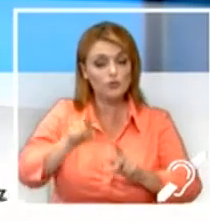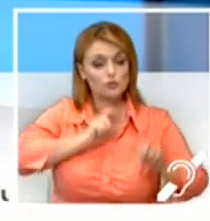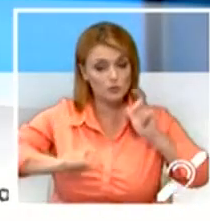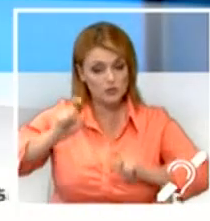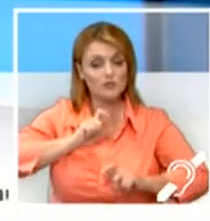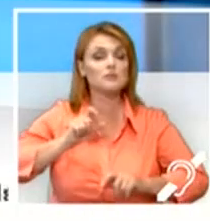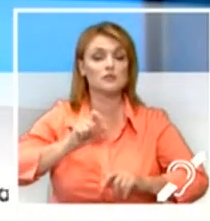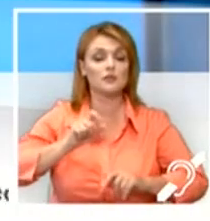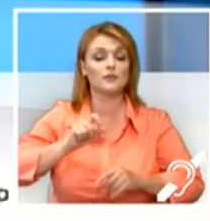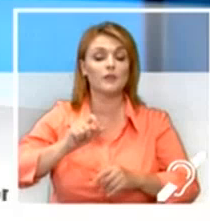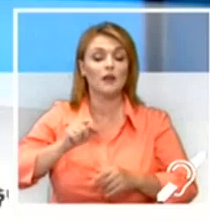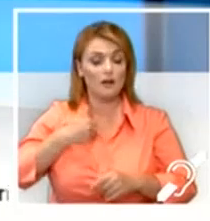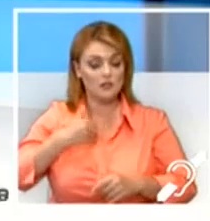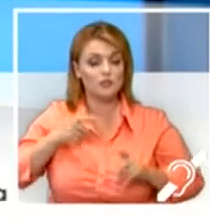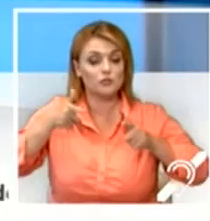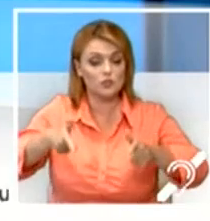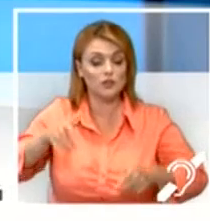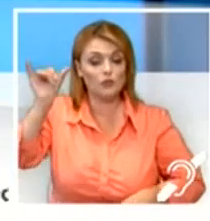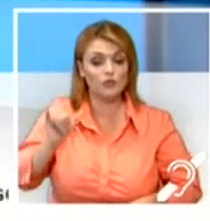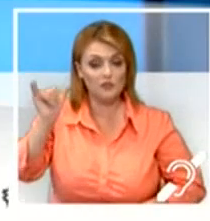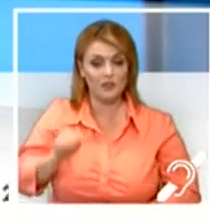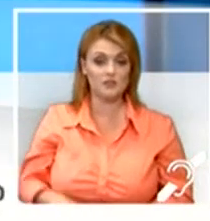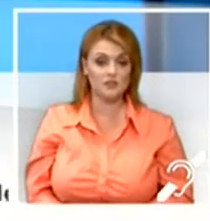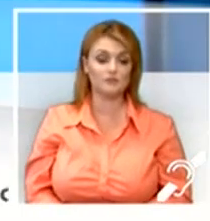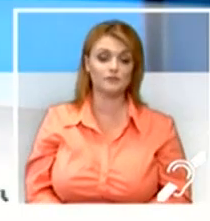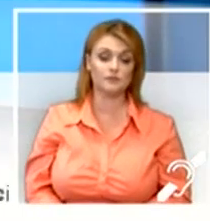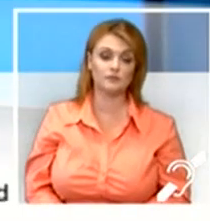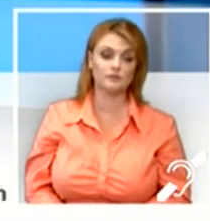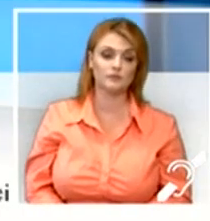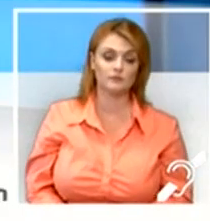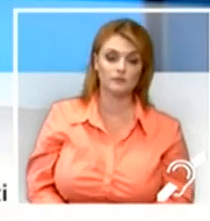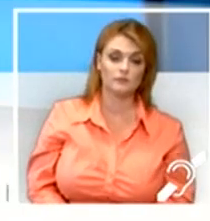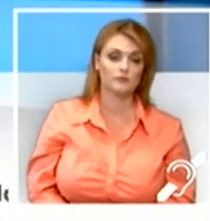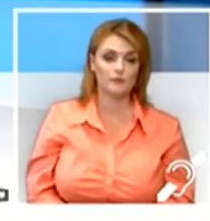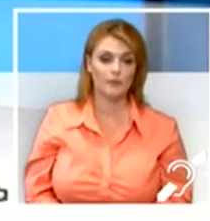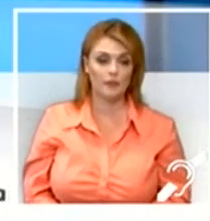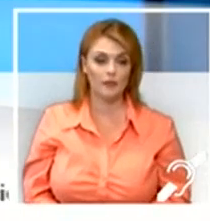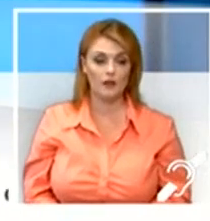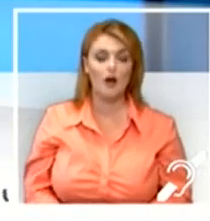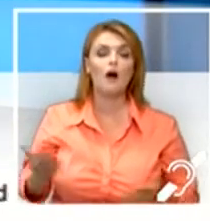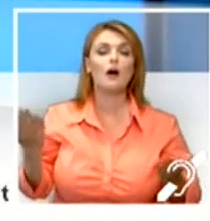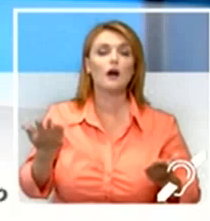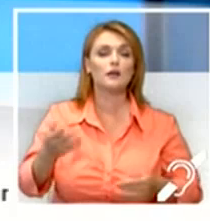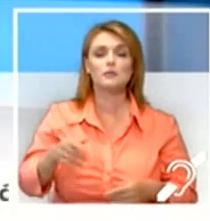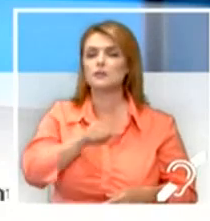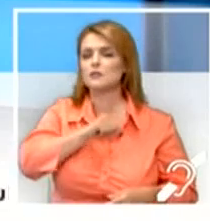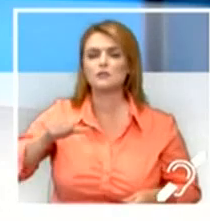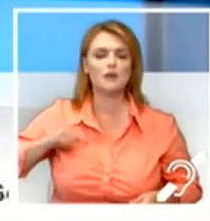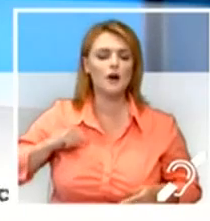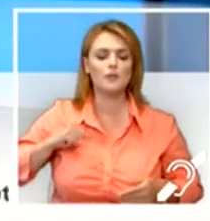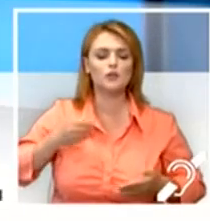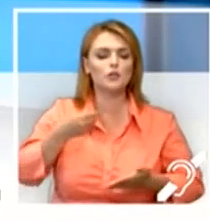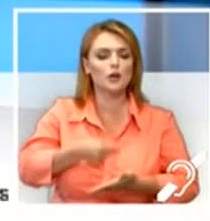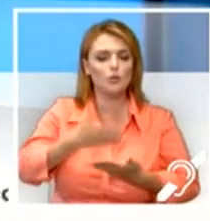studenții continuă să aplice la facultățile favorite, fiind siguri că investesc în viitorul lor. Care este topul celor mai scumpe